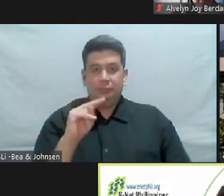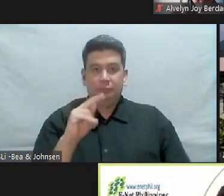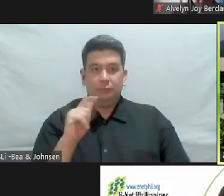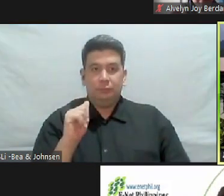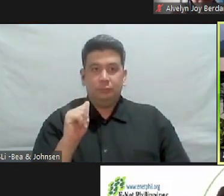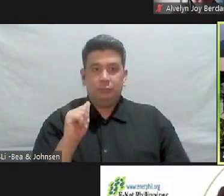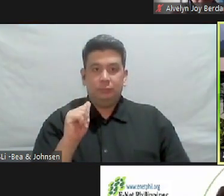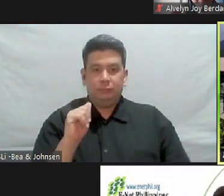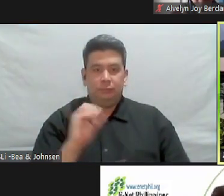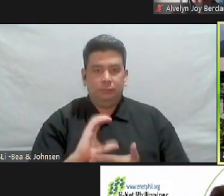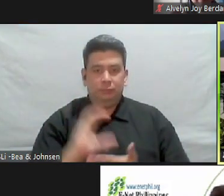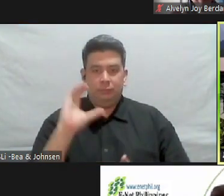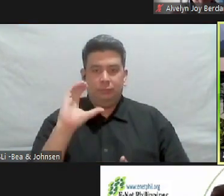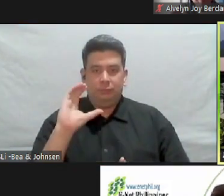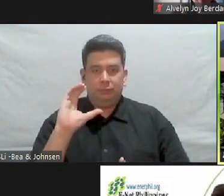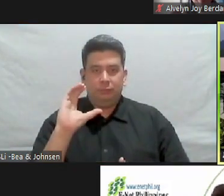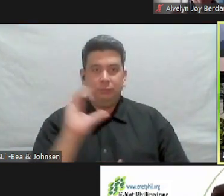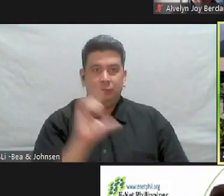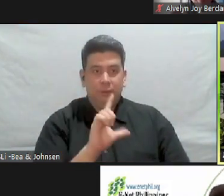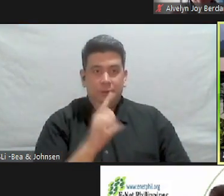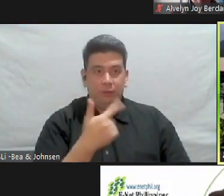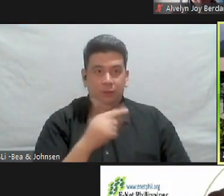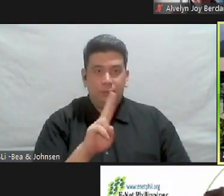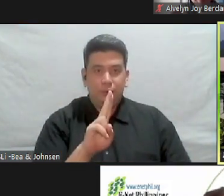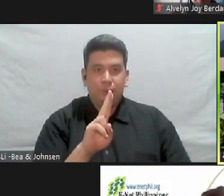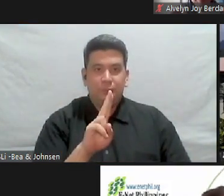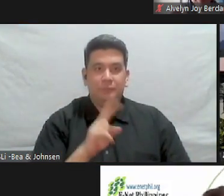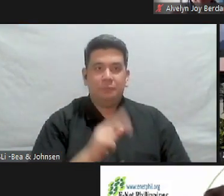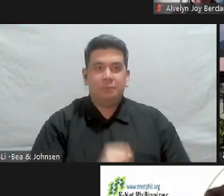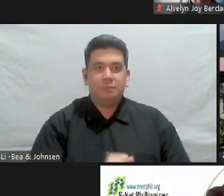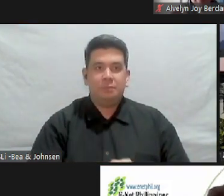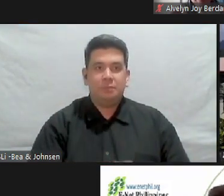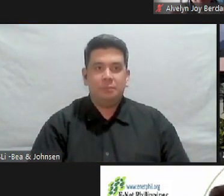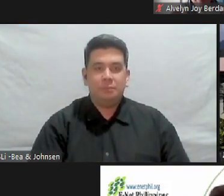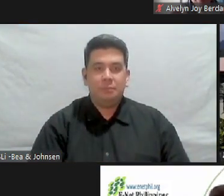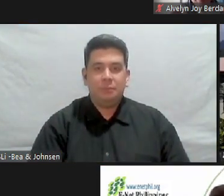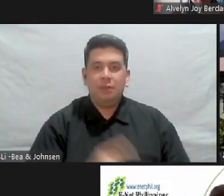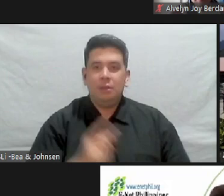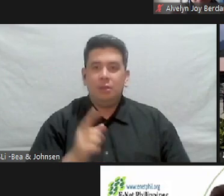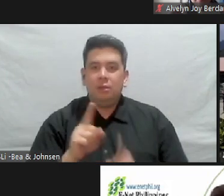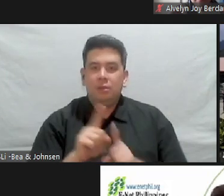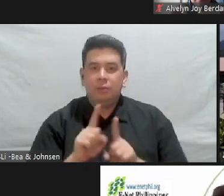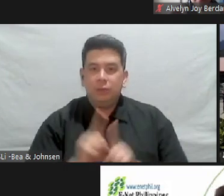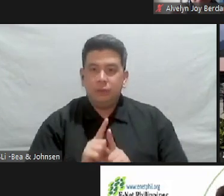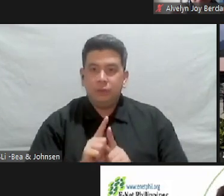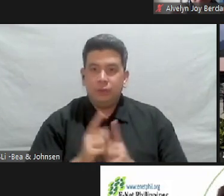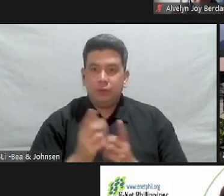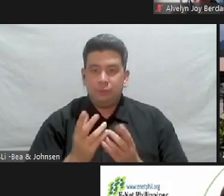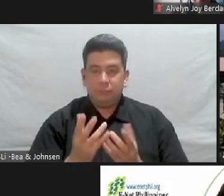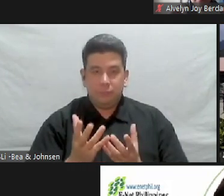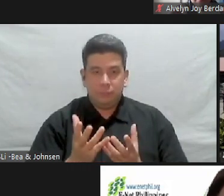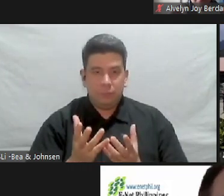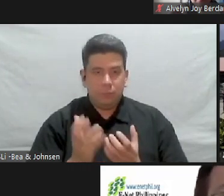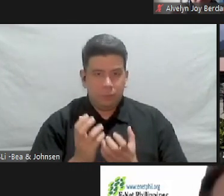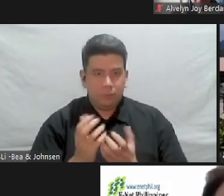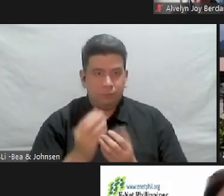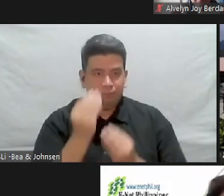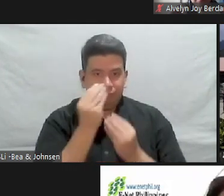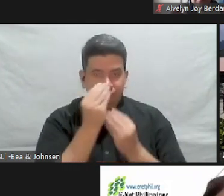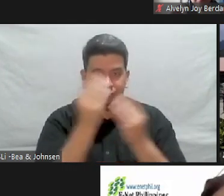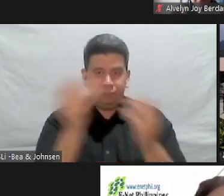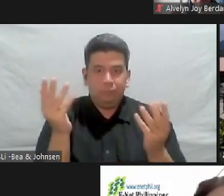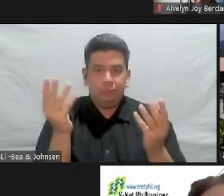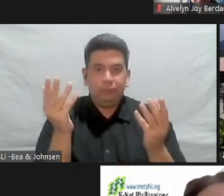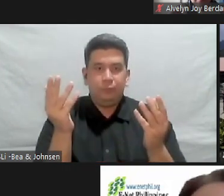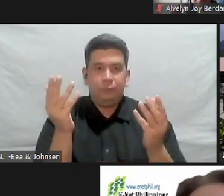College. Okay. Isang LGU po. Gusto ko lang banggitin, Mitch, baka